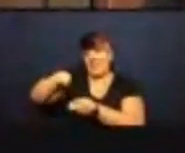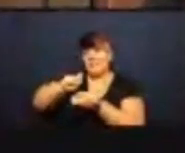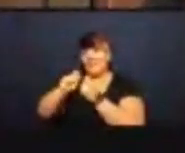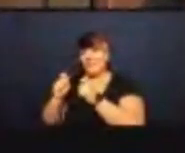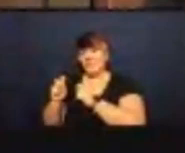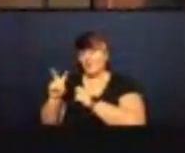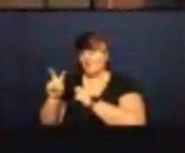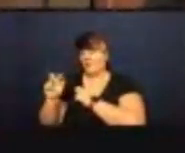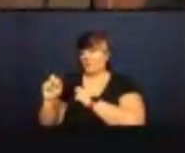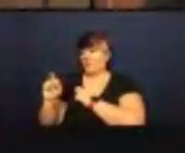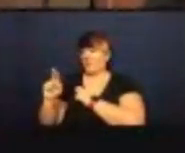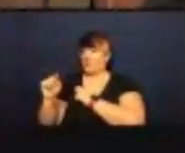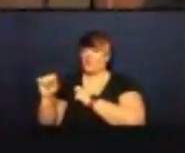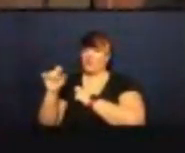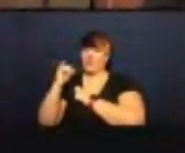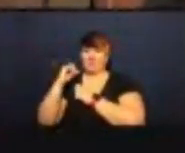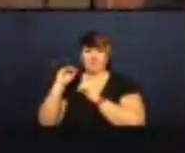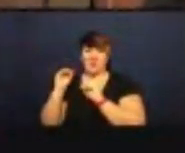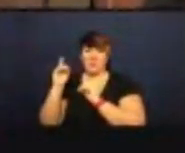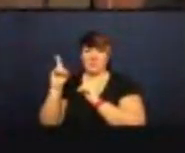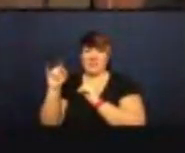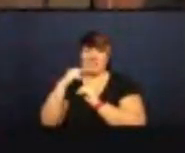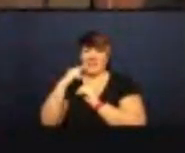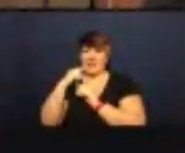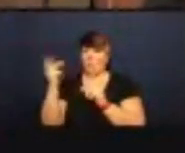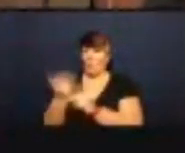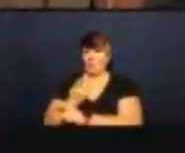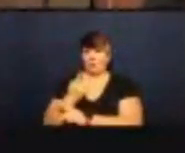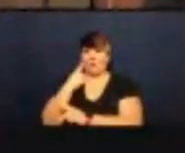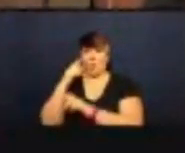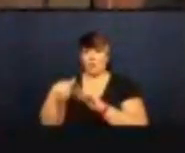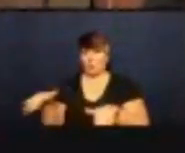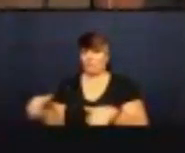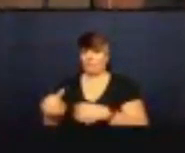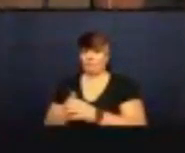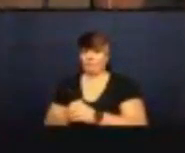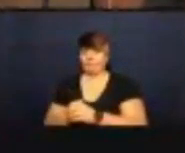Kufikia sasa hatuna data ya kutosha kuhusu watoto.